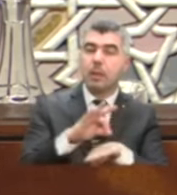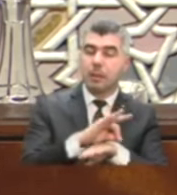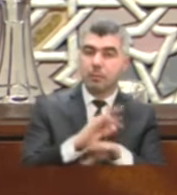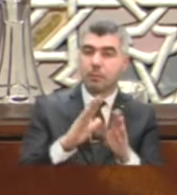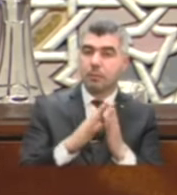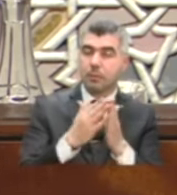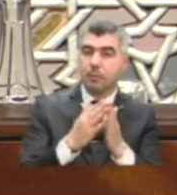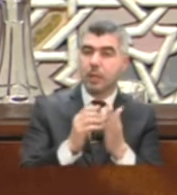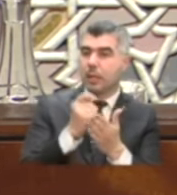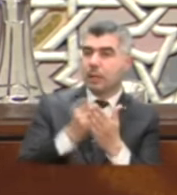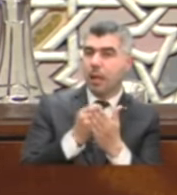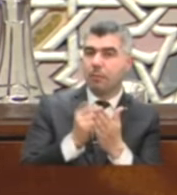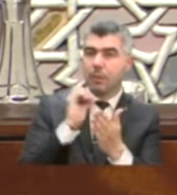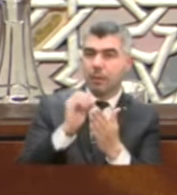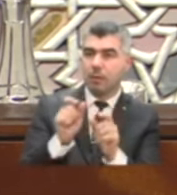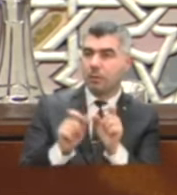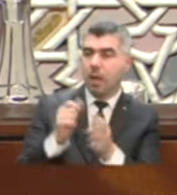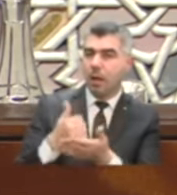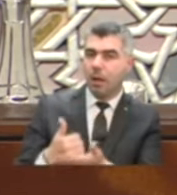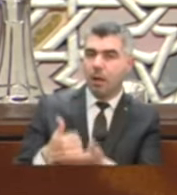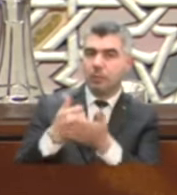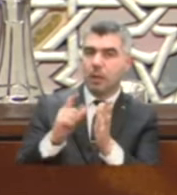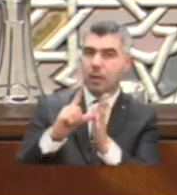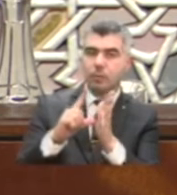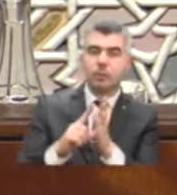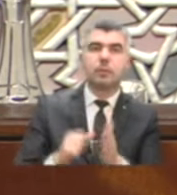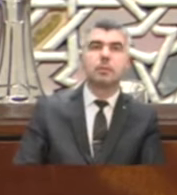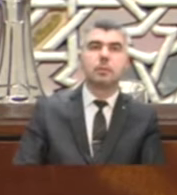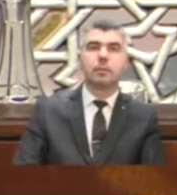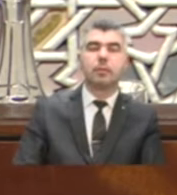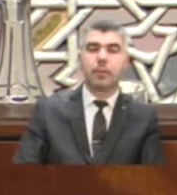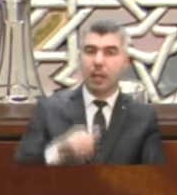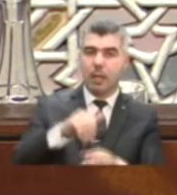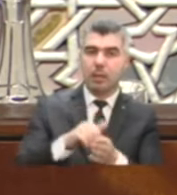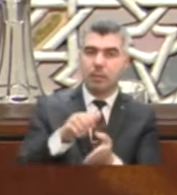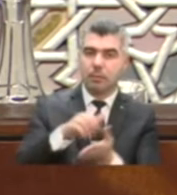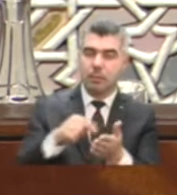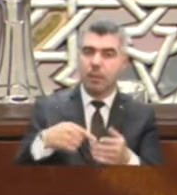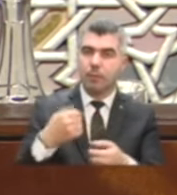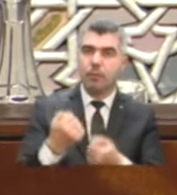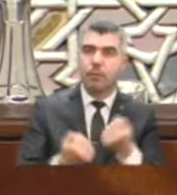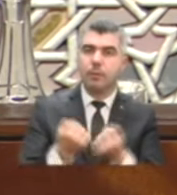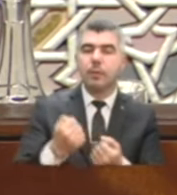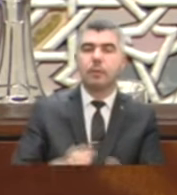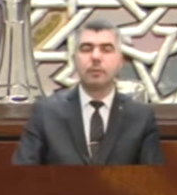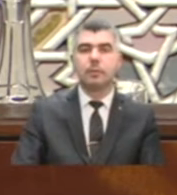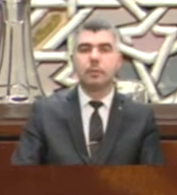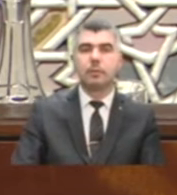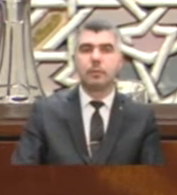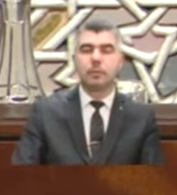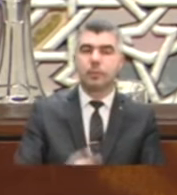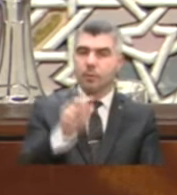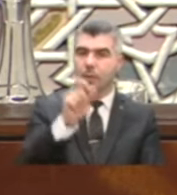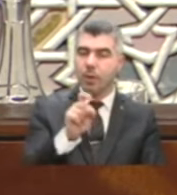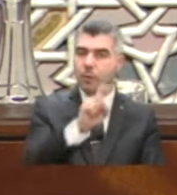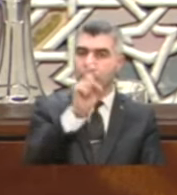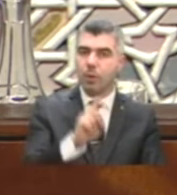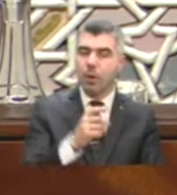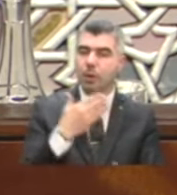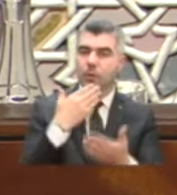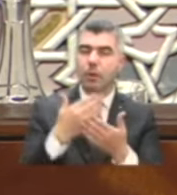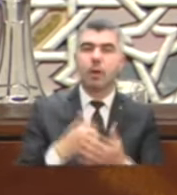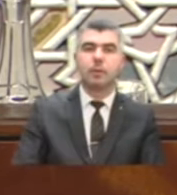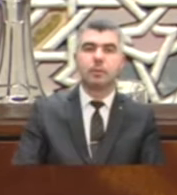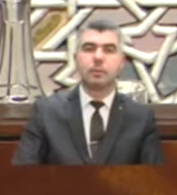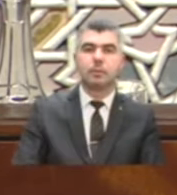المؤلف للسيدات والساده النواب المحترمين من فريق الاصاله والمعاصره، فليتفضل احد واضعي السؤال. مشكورا. تفضل